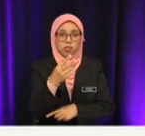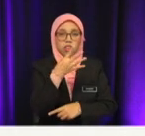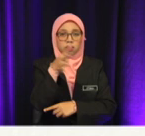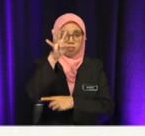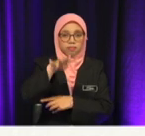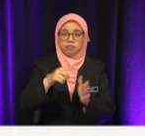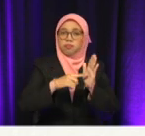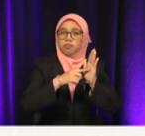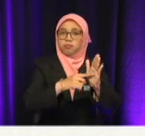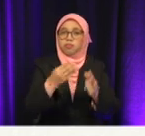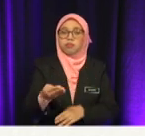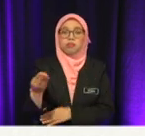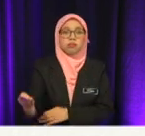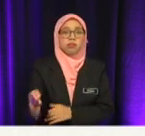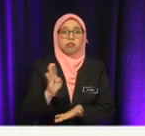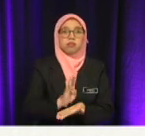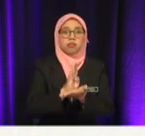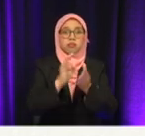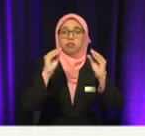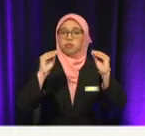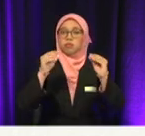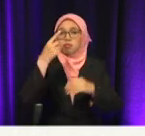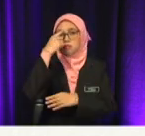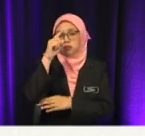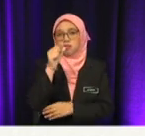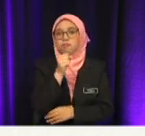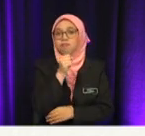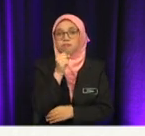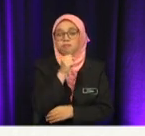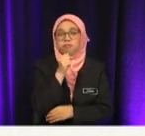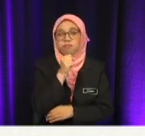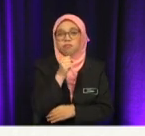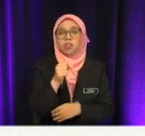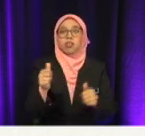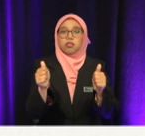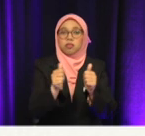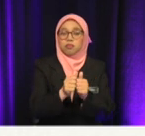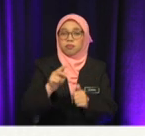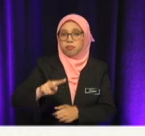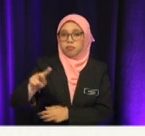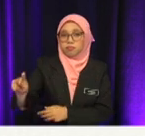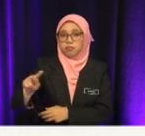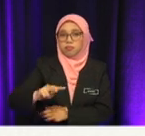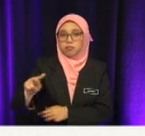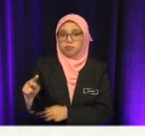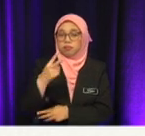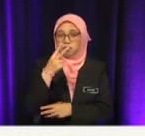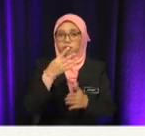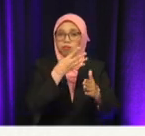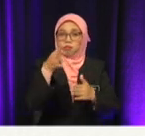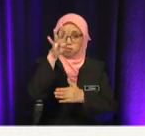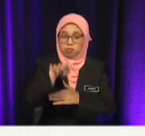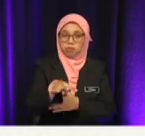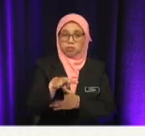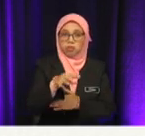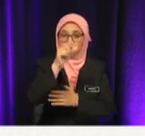yang digunakan untuk aktiviti nyanyian bersama dengan kanak-kanak, dan berdasarkan jadual, tandakan right